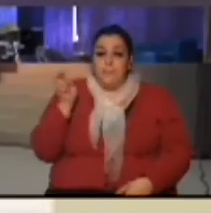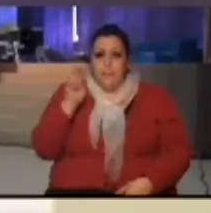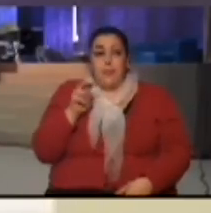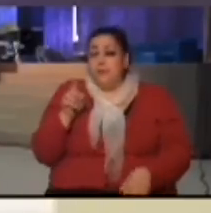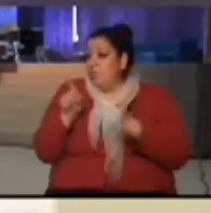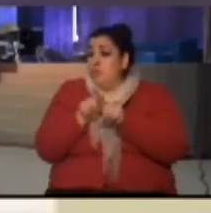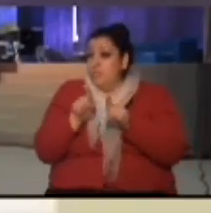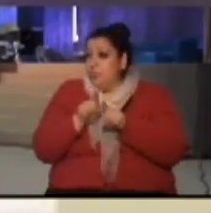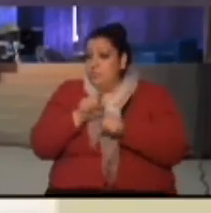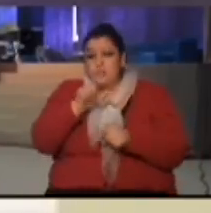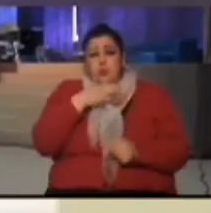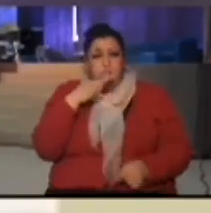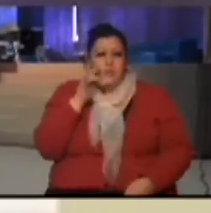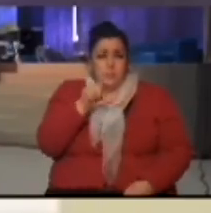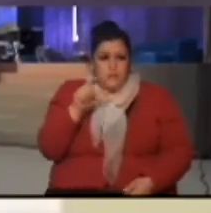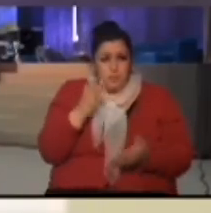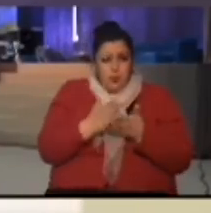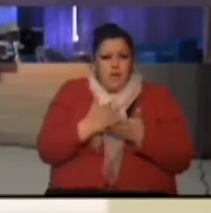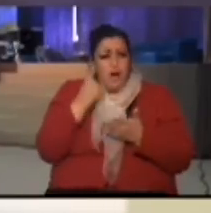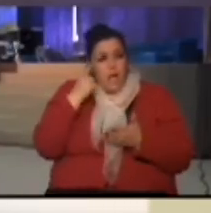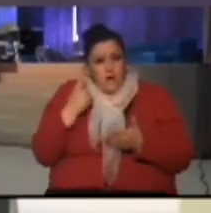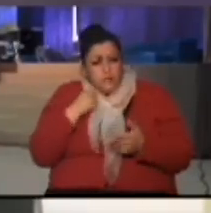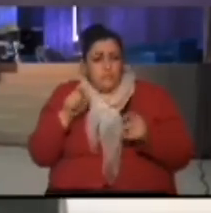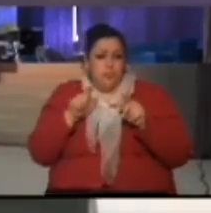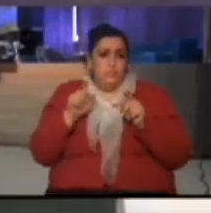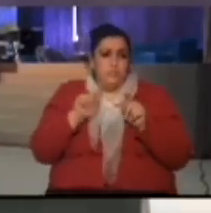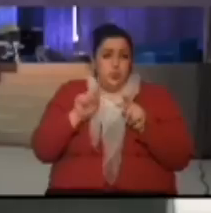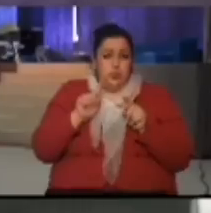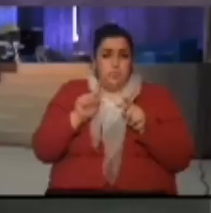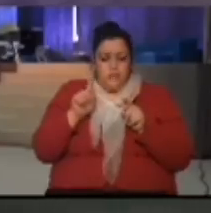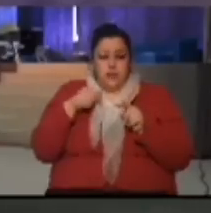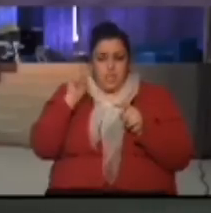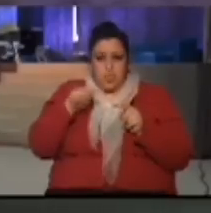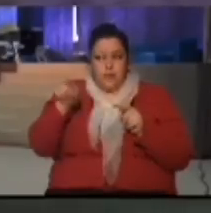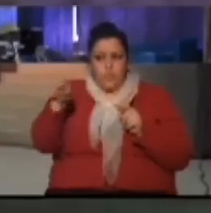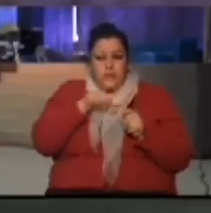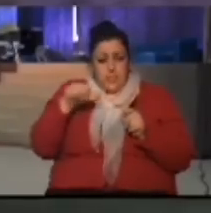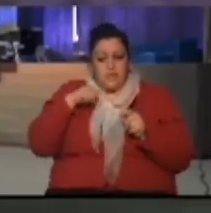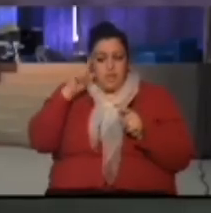սա։ Մտածում եմ այդ 3-ը հայտնություն կստանան։ Փառք Հիսուսին։